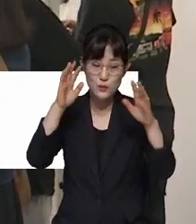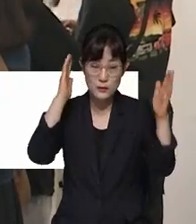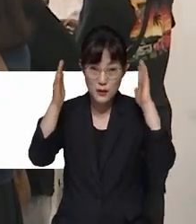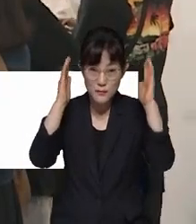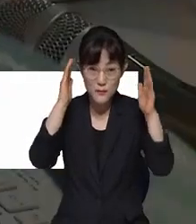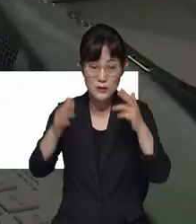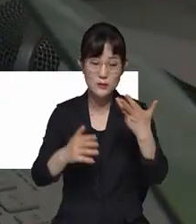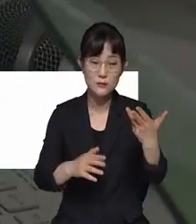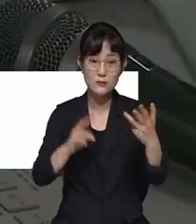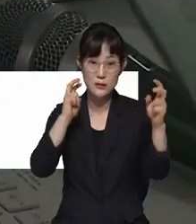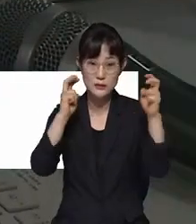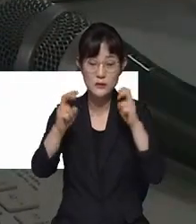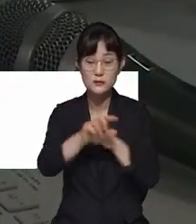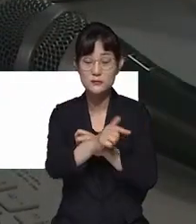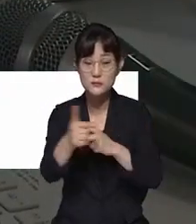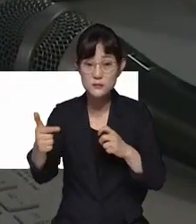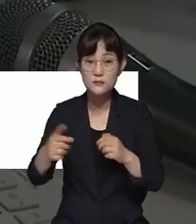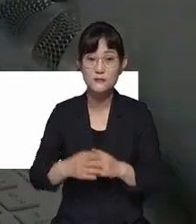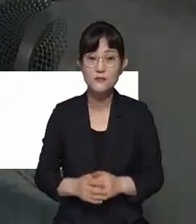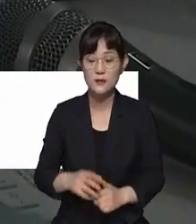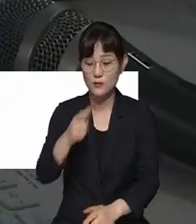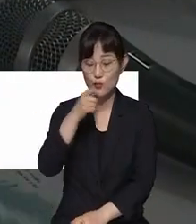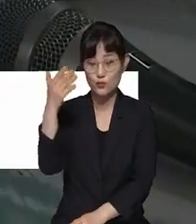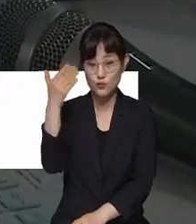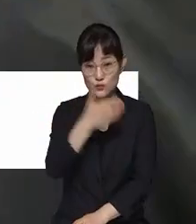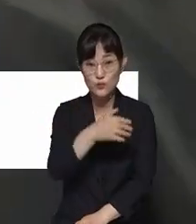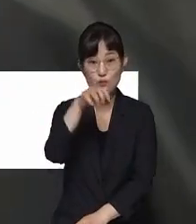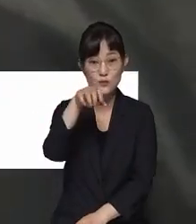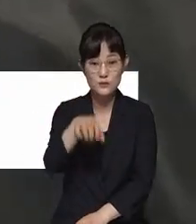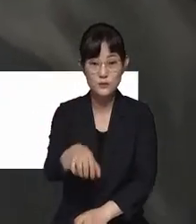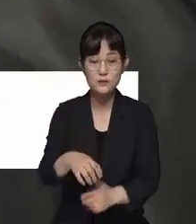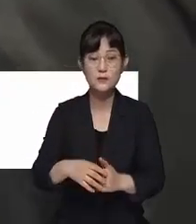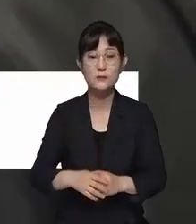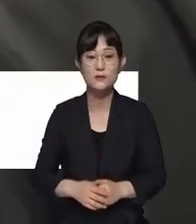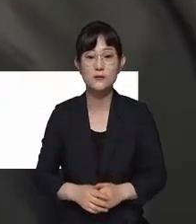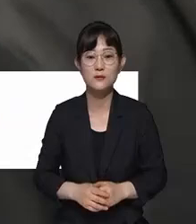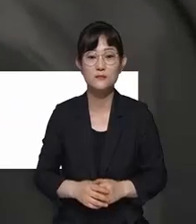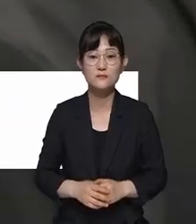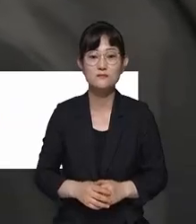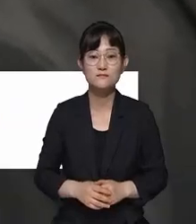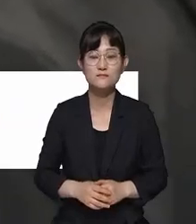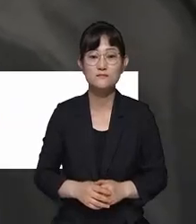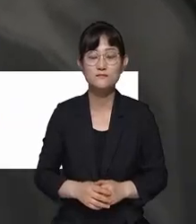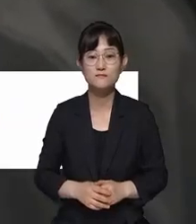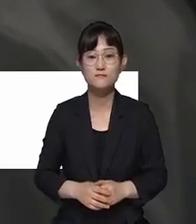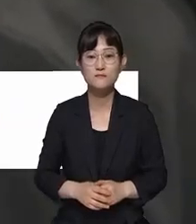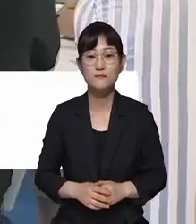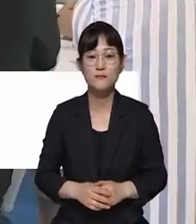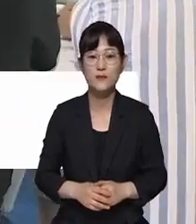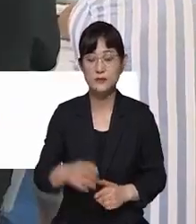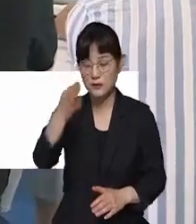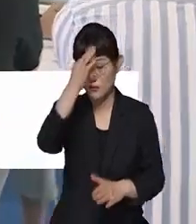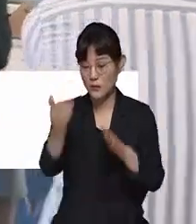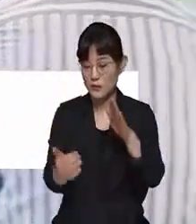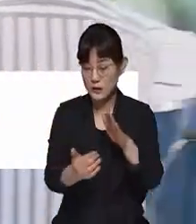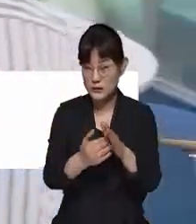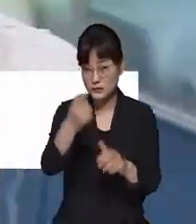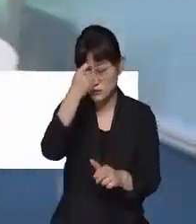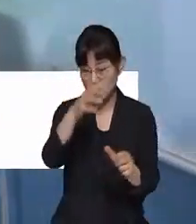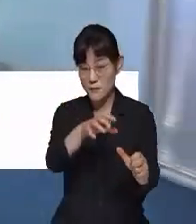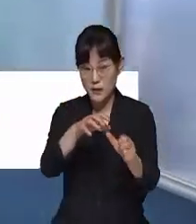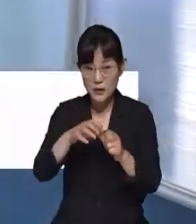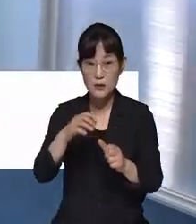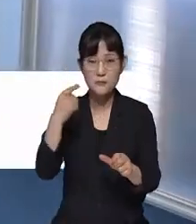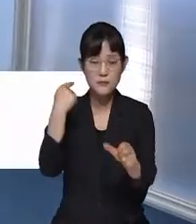LG 등 8개 글로벌 기업들은 여수 세계박람회장 국제관 디동에 플랫폼 기업관을 열고 첨단 기술을 활용한 미래